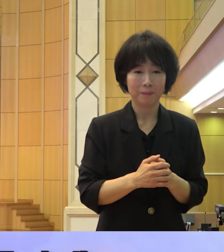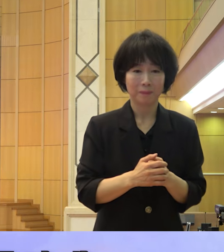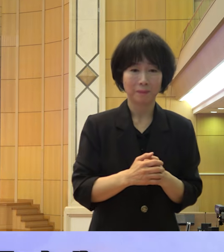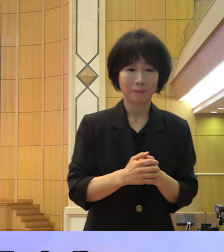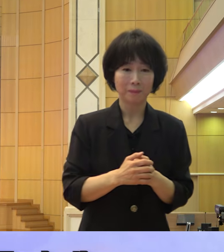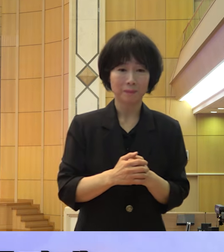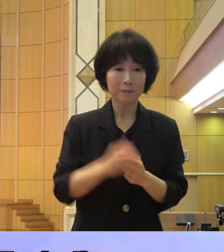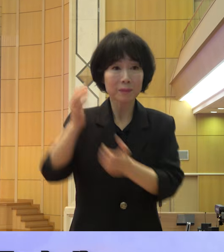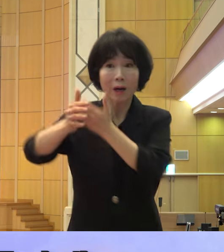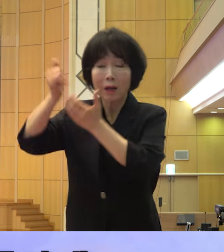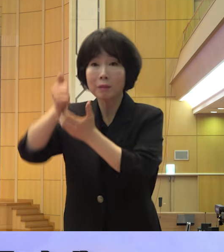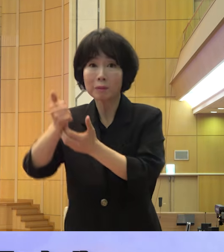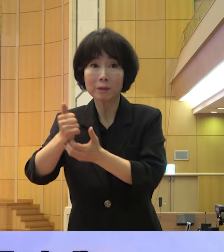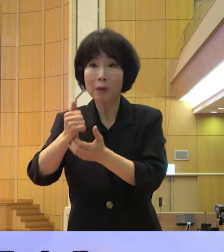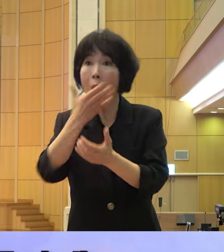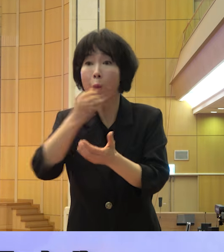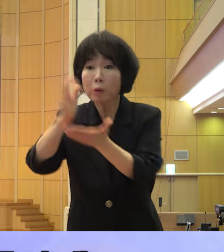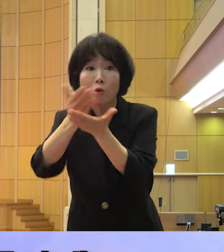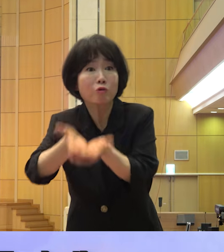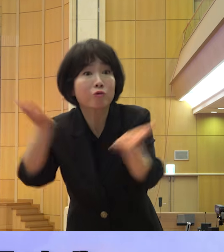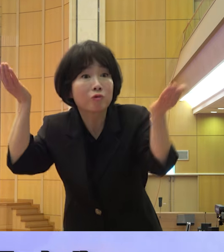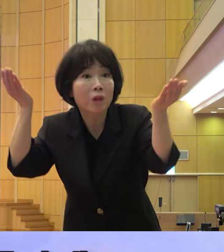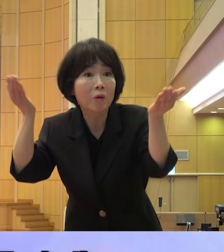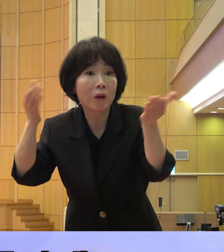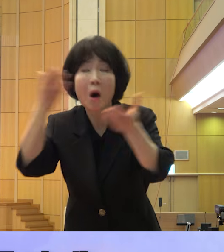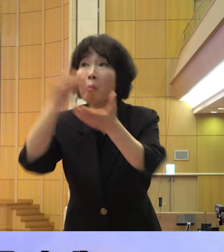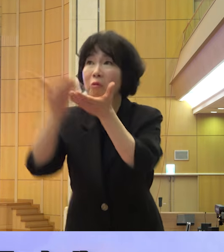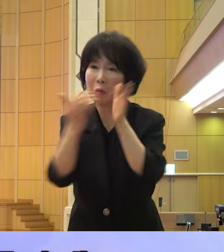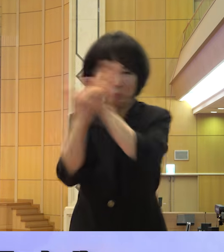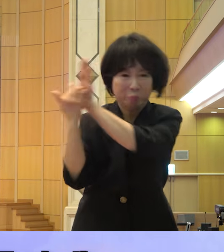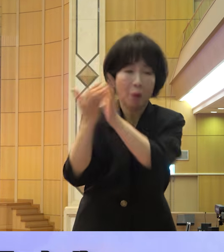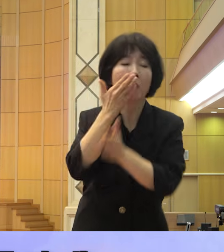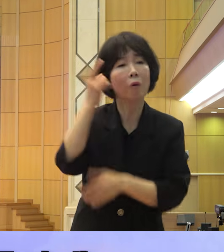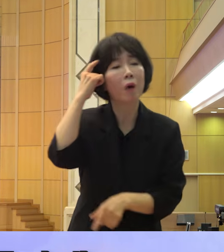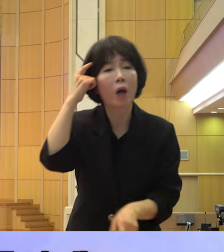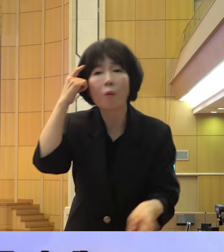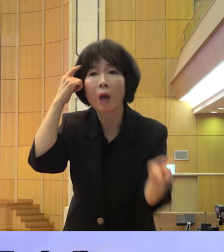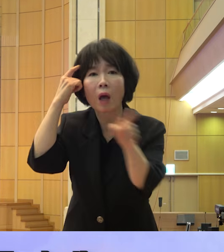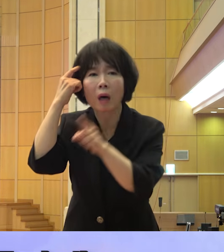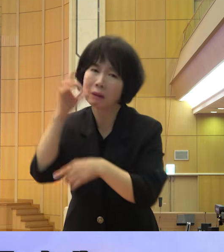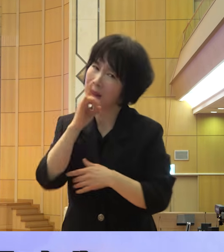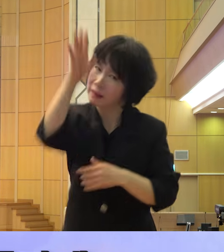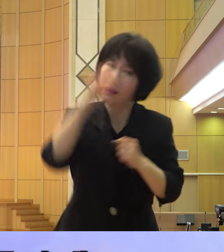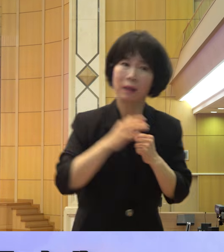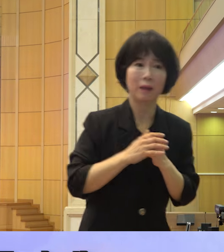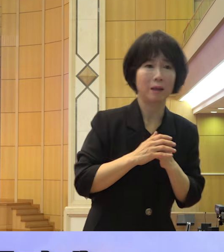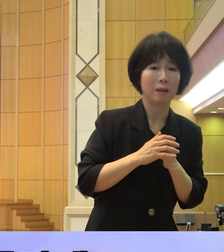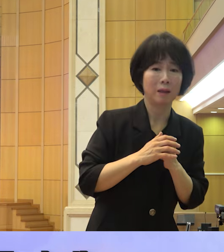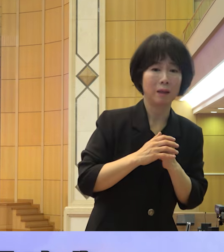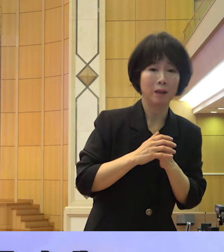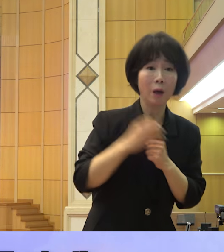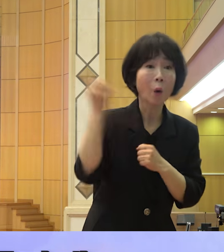받아놓은 밥상을 갖다가 그냥 차버리는 것과 똑같은 거잖아요. 또한 어떤 사람에게든지